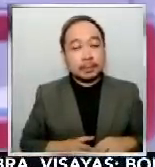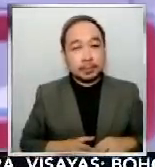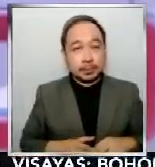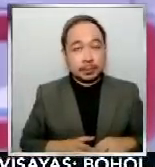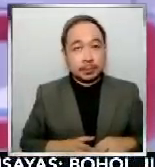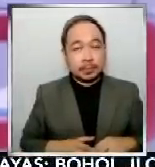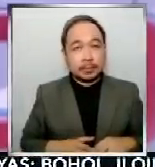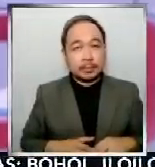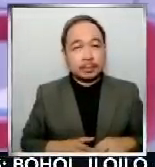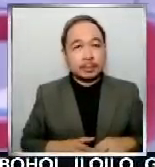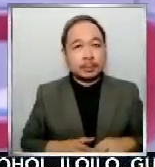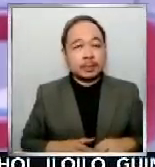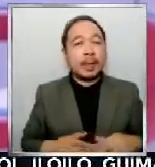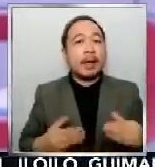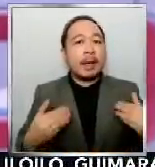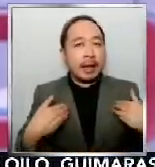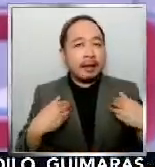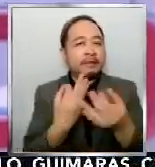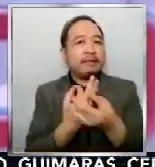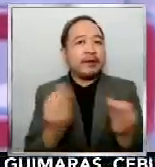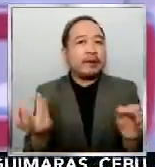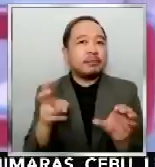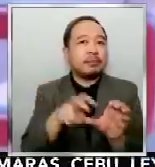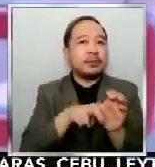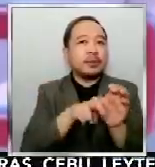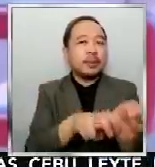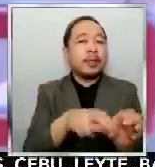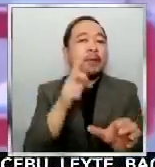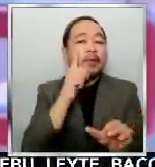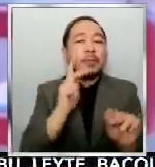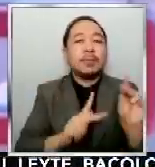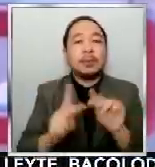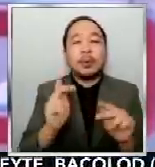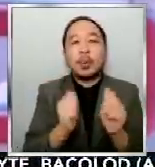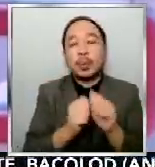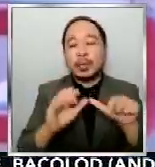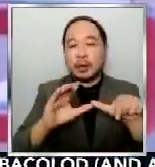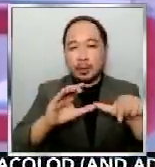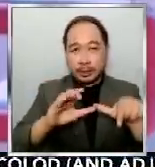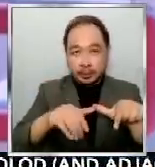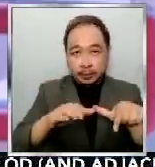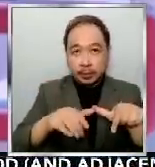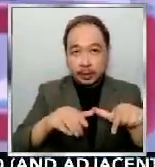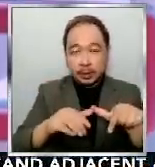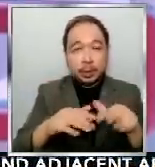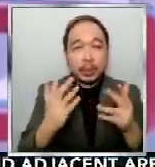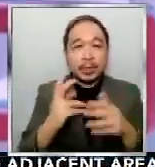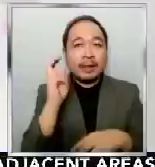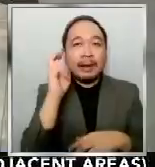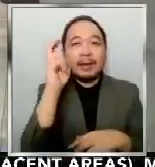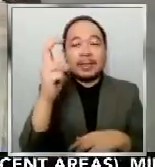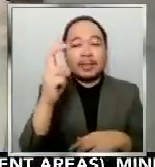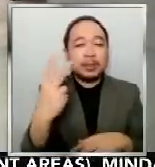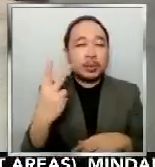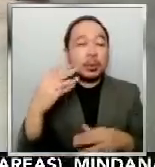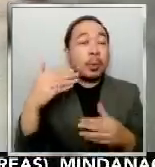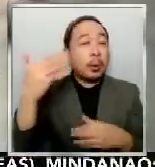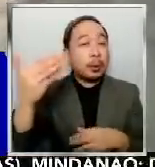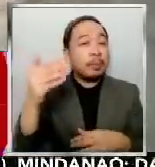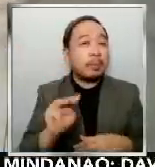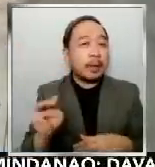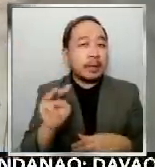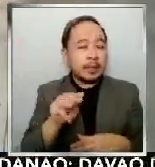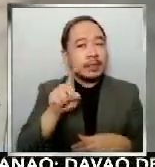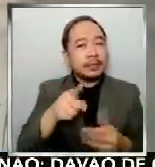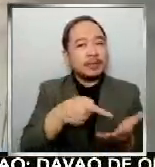Magkakaroon po ng libreng sakay para sa mga persons with disability o PWD sa LRT 2 sa Lunes. Kailangan lang po ipakita ang